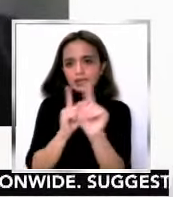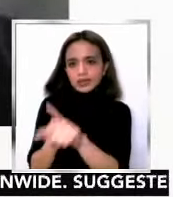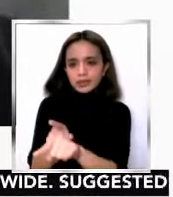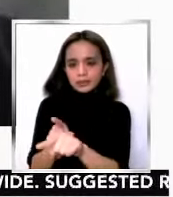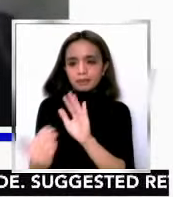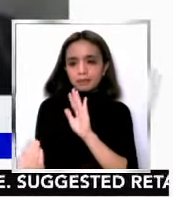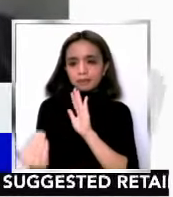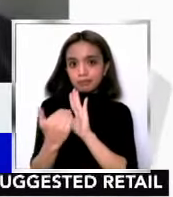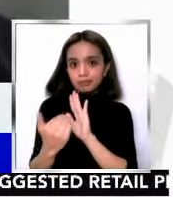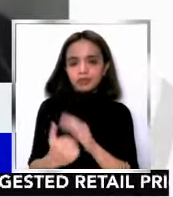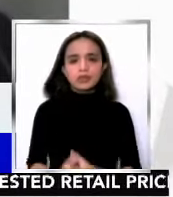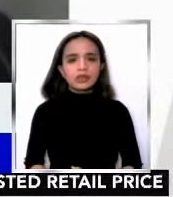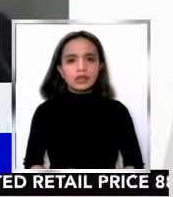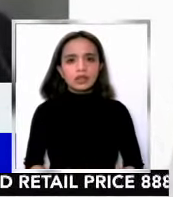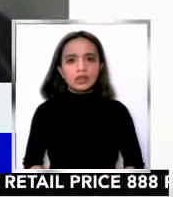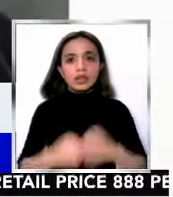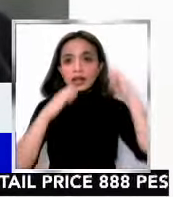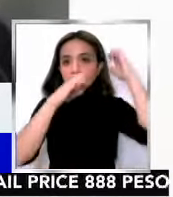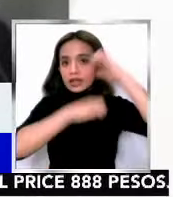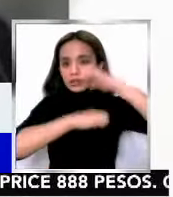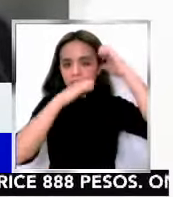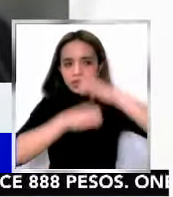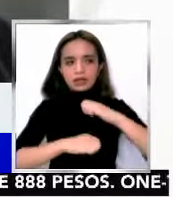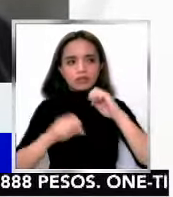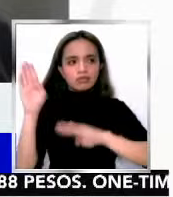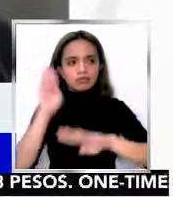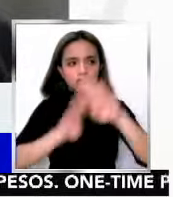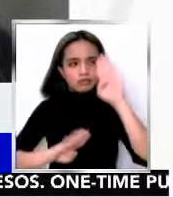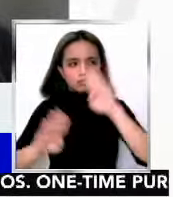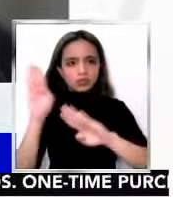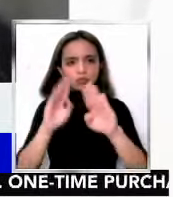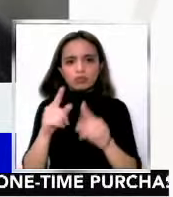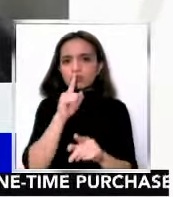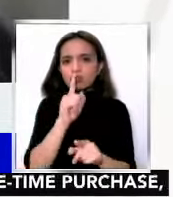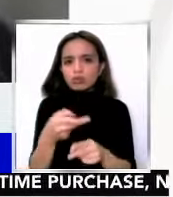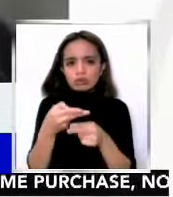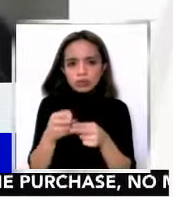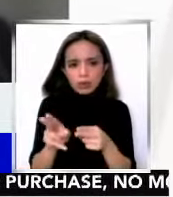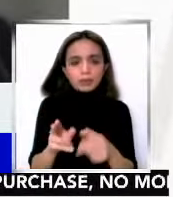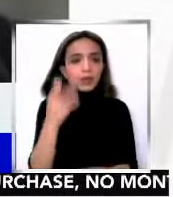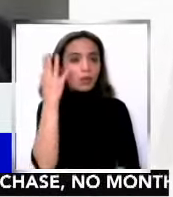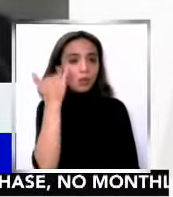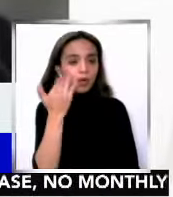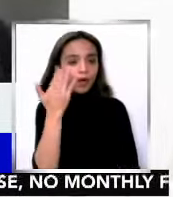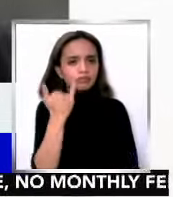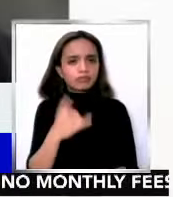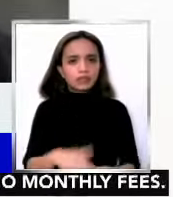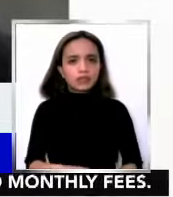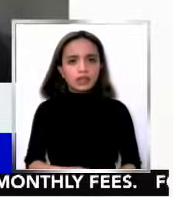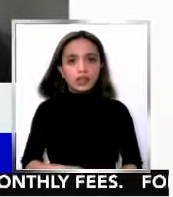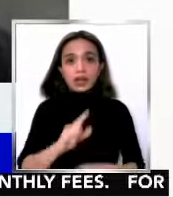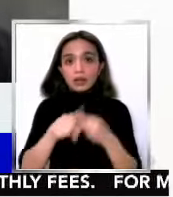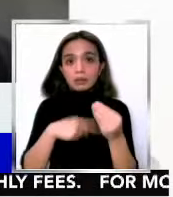a ruling on this issue fairly quickly because this is a cancellation case.